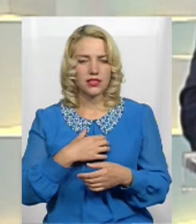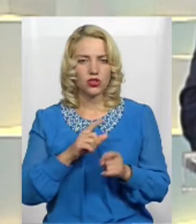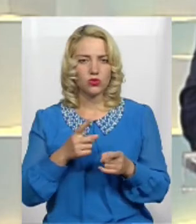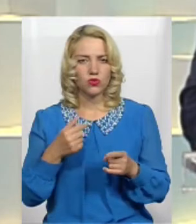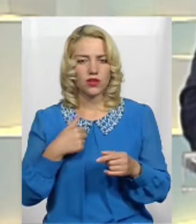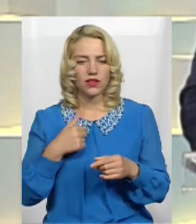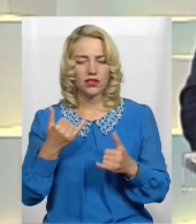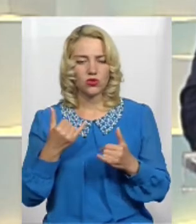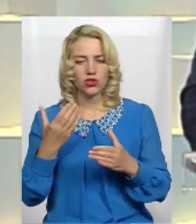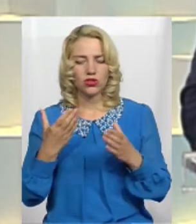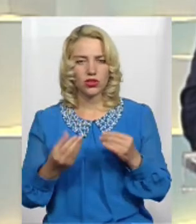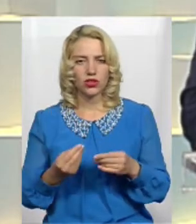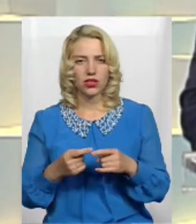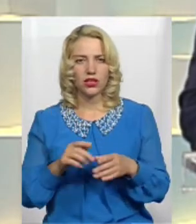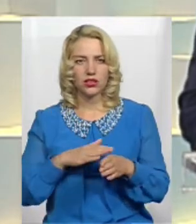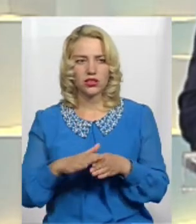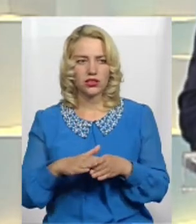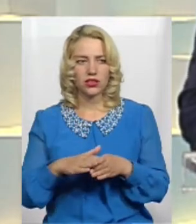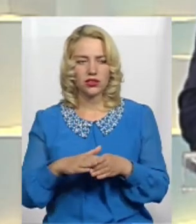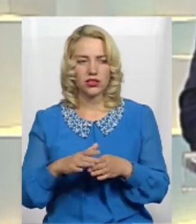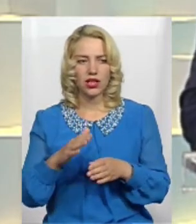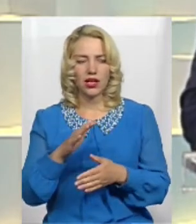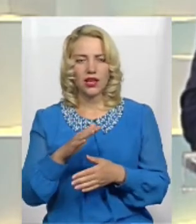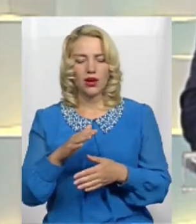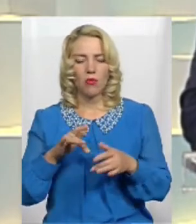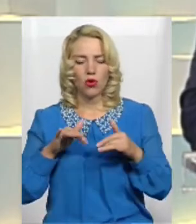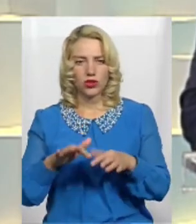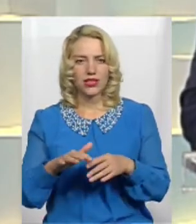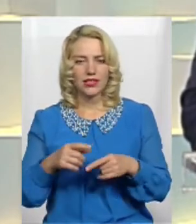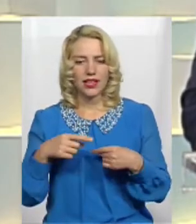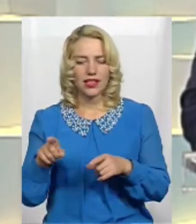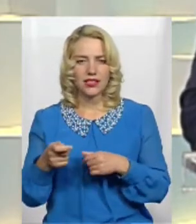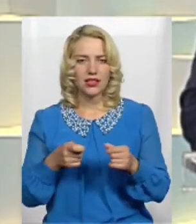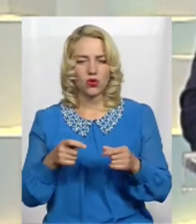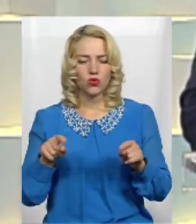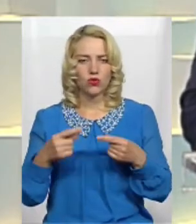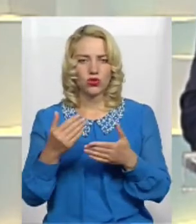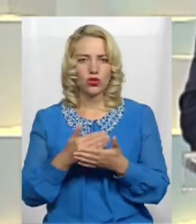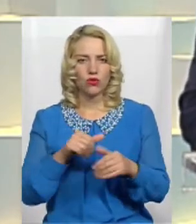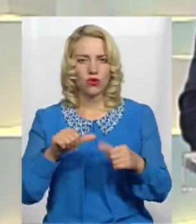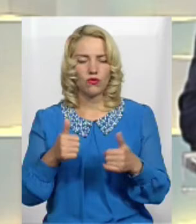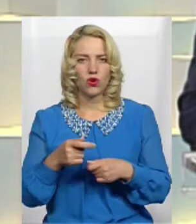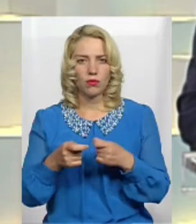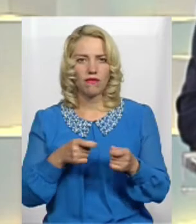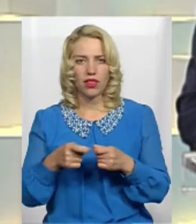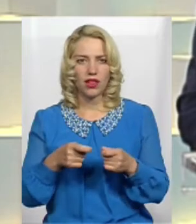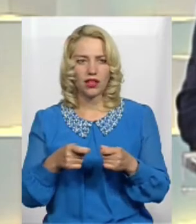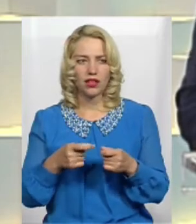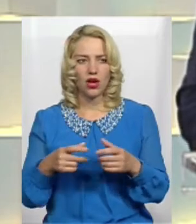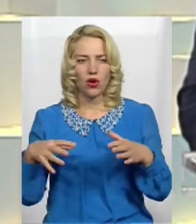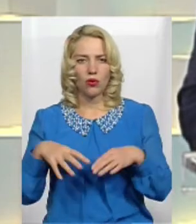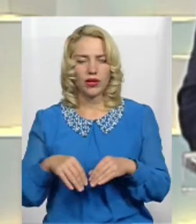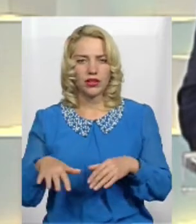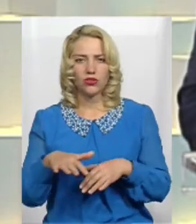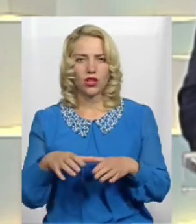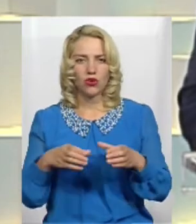на сьогоднішній день здійснюється процес децентралізації, утворюються нові органи влади у формі об'єднаних територіальних громад.